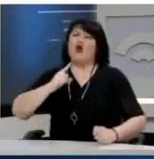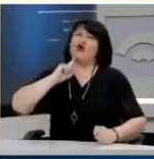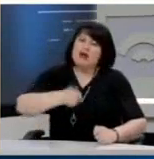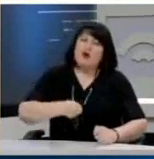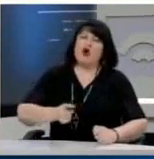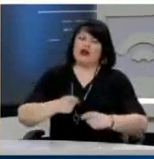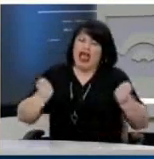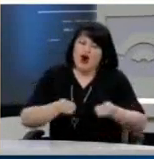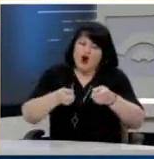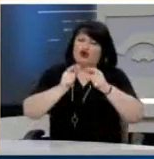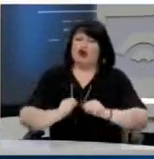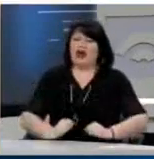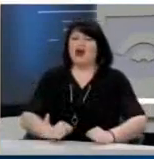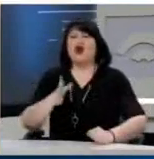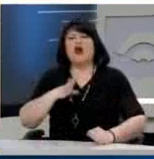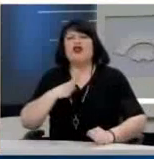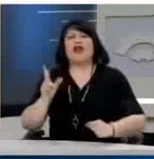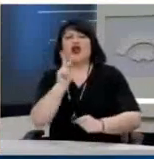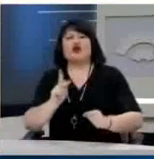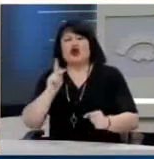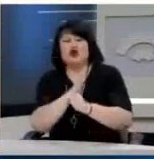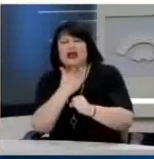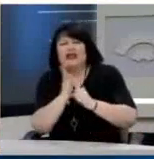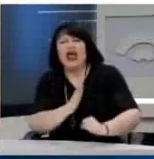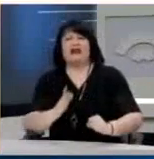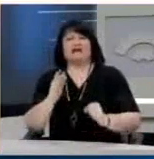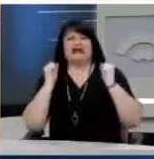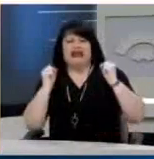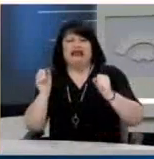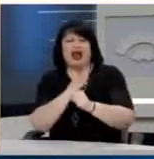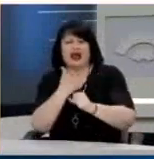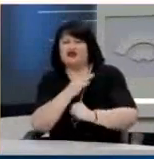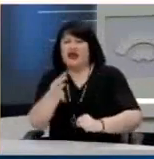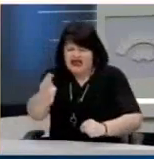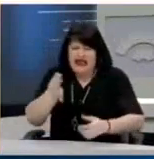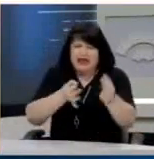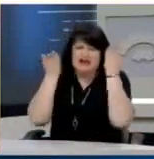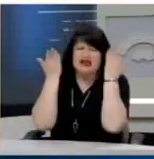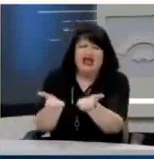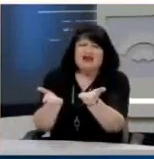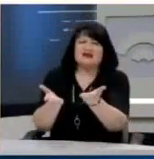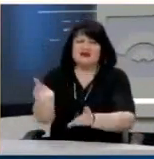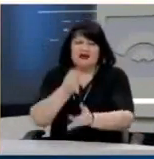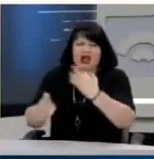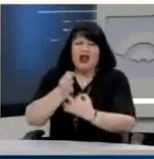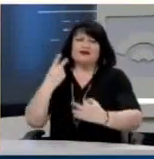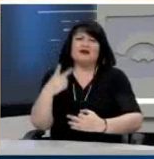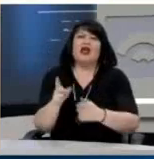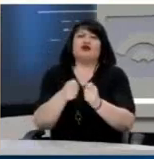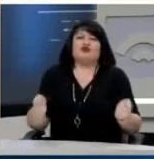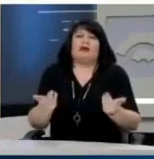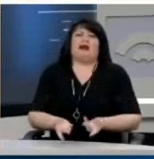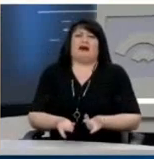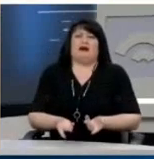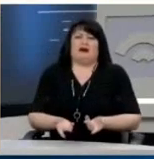αυτά τα μέτρα. Εγώ θέλω την κοινωνική διάλυση, τη δημόσια υγεία. Εσείς τα λέγατε αυτά. Είναι τα δικά σας μέτρα